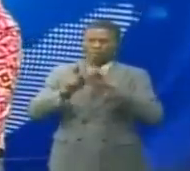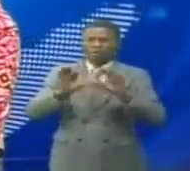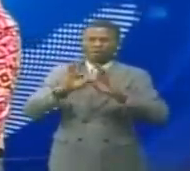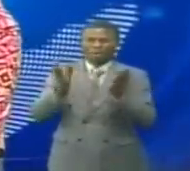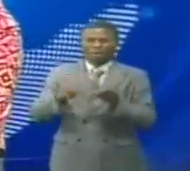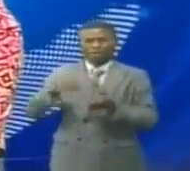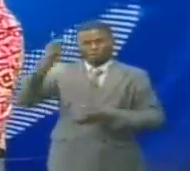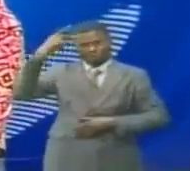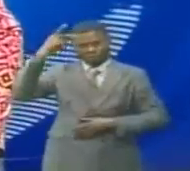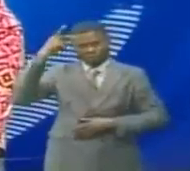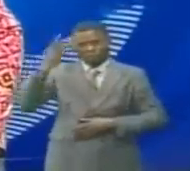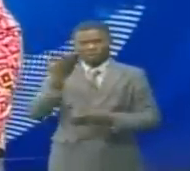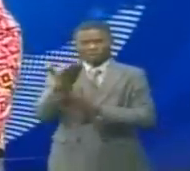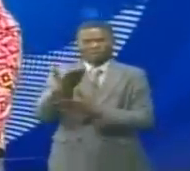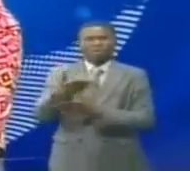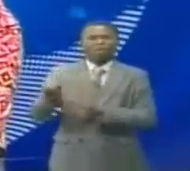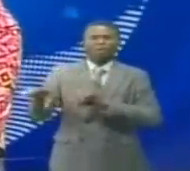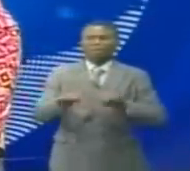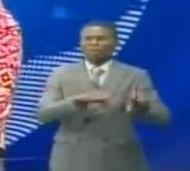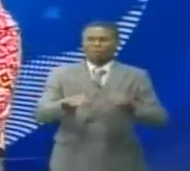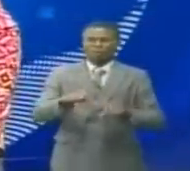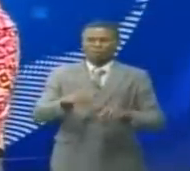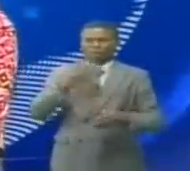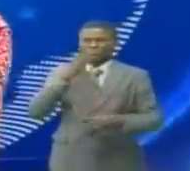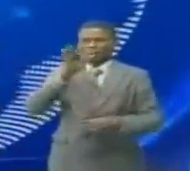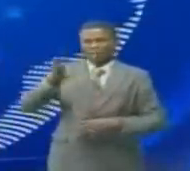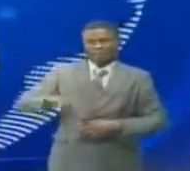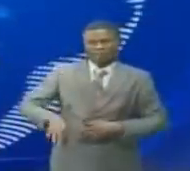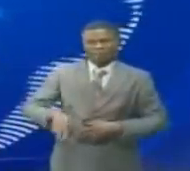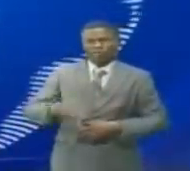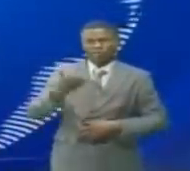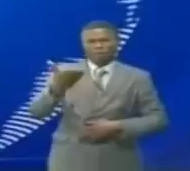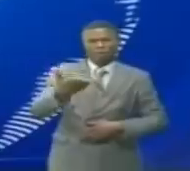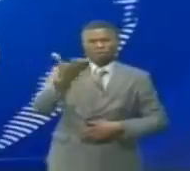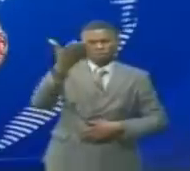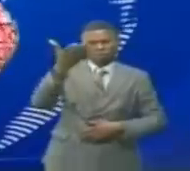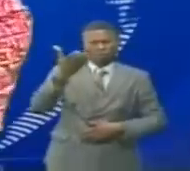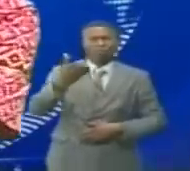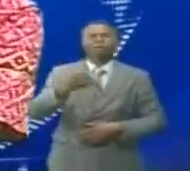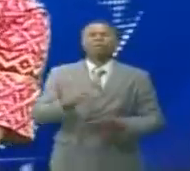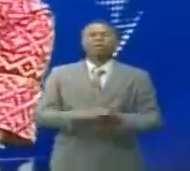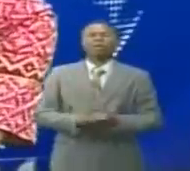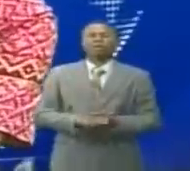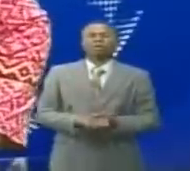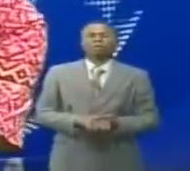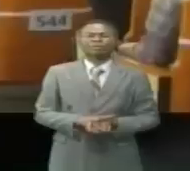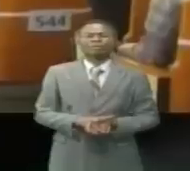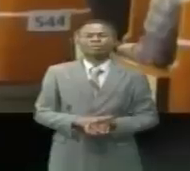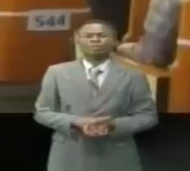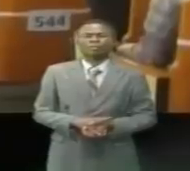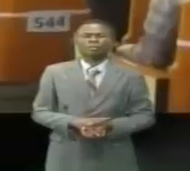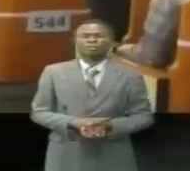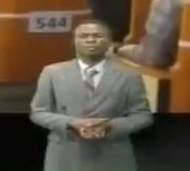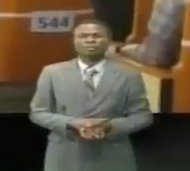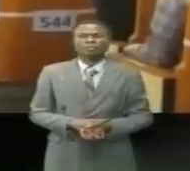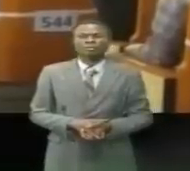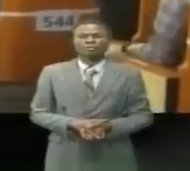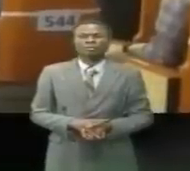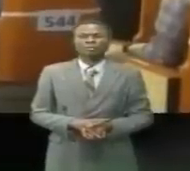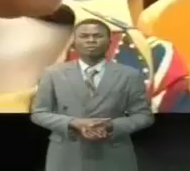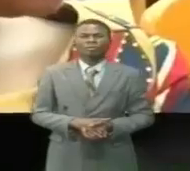famille politique et poser quelques actions de bienfaisance. Le résumé de ses vacances parlementaires avec Edith Chala. À chaque